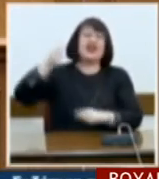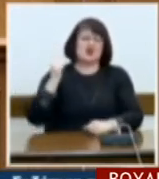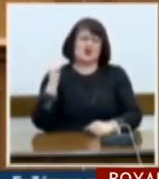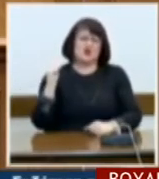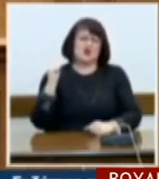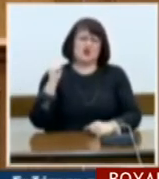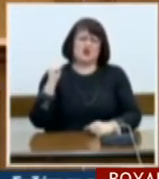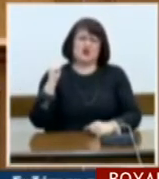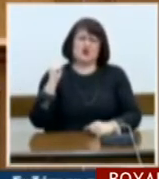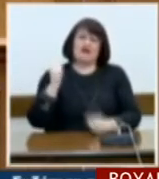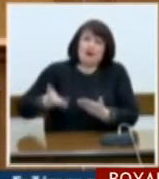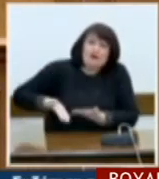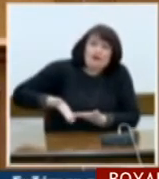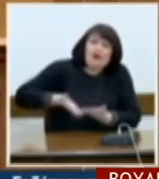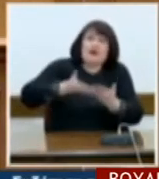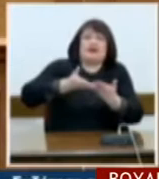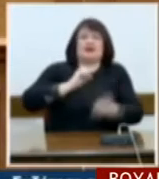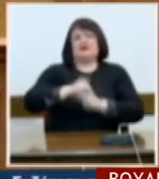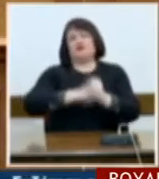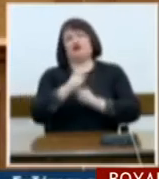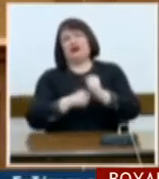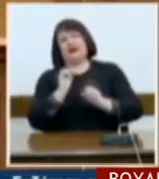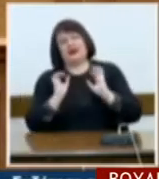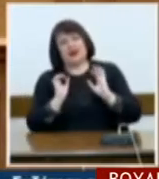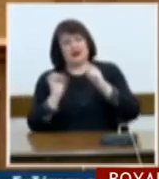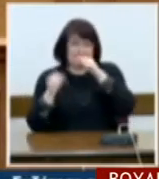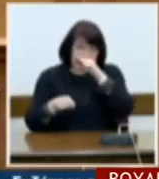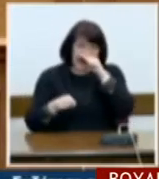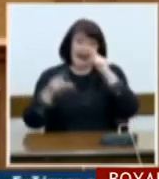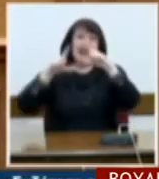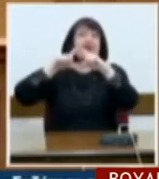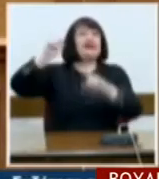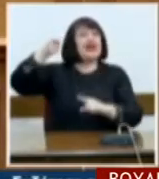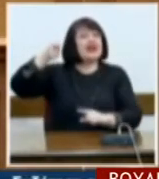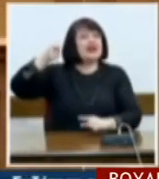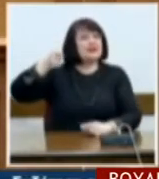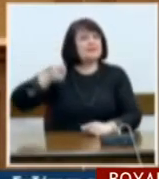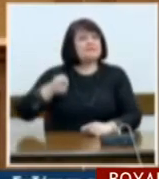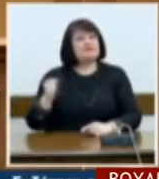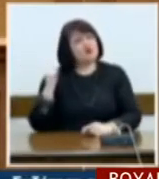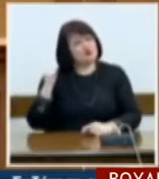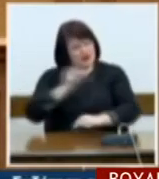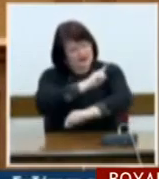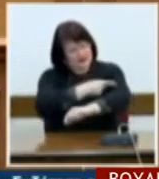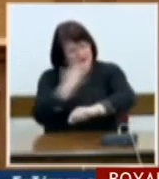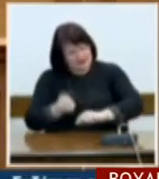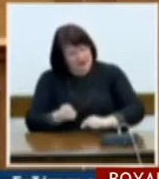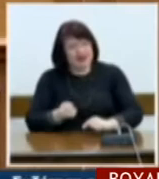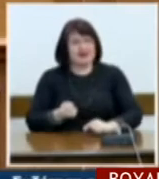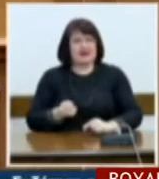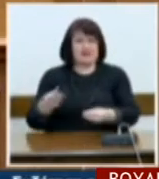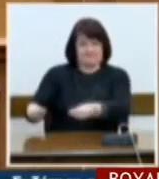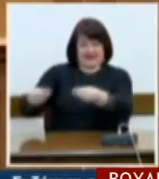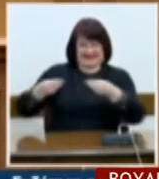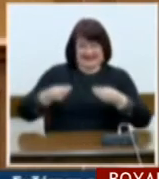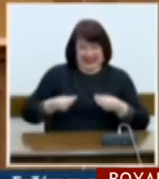σύμμαχο σε αυτή την προσπάθεια. Και ναι, η ΔΕΗ σήμερα είναι ισχυρή, διότι μας την παραδώσατε στα